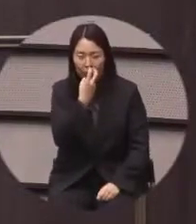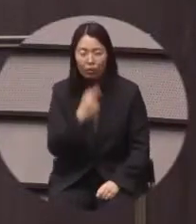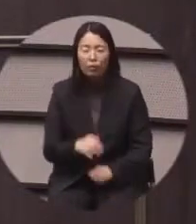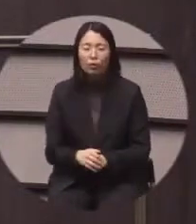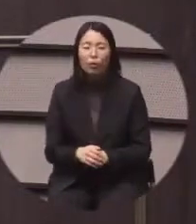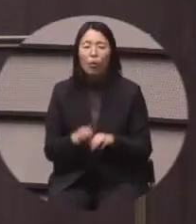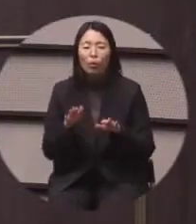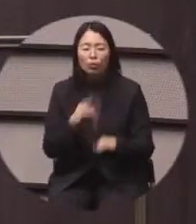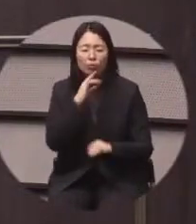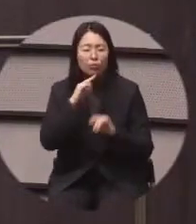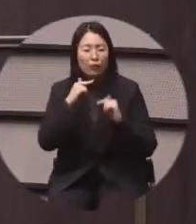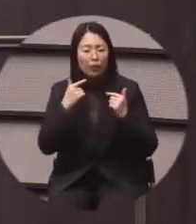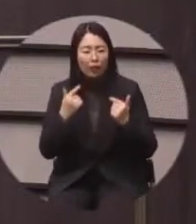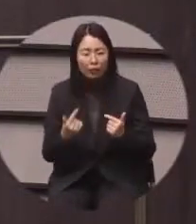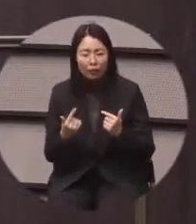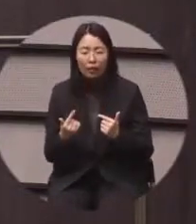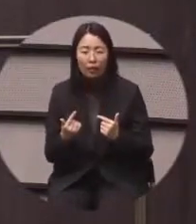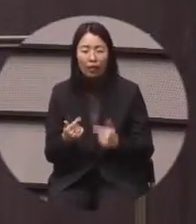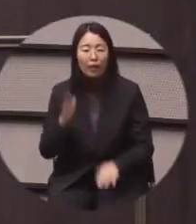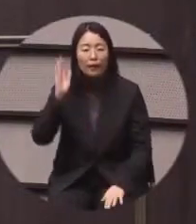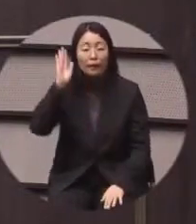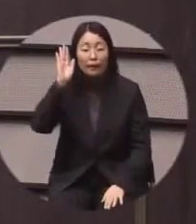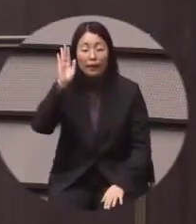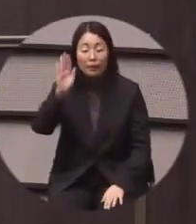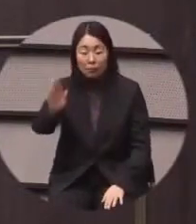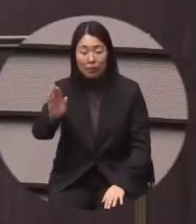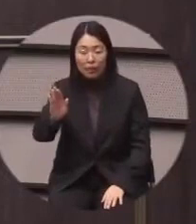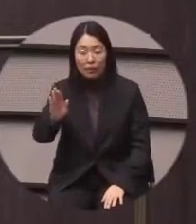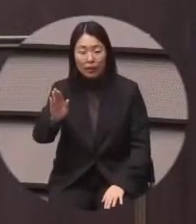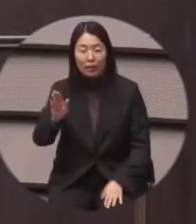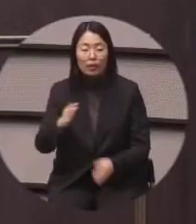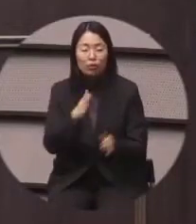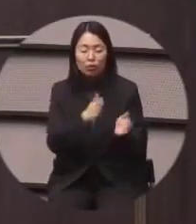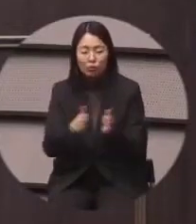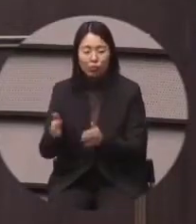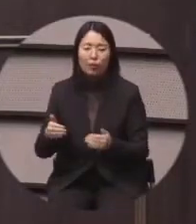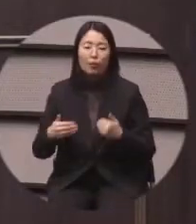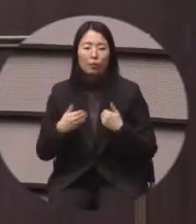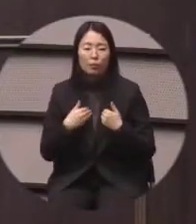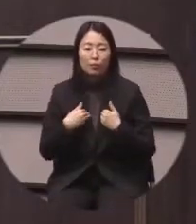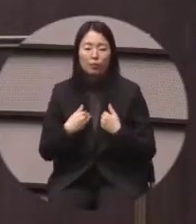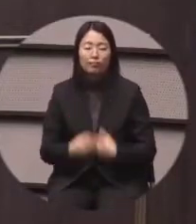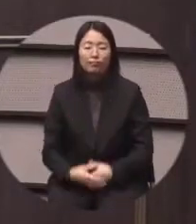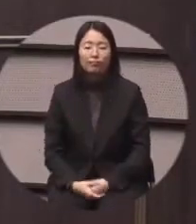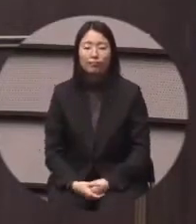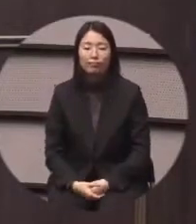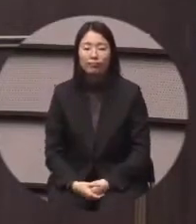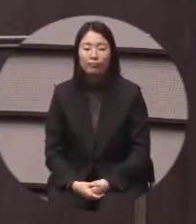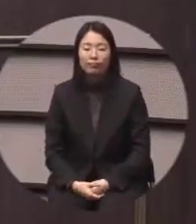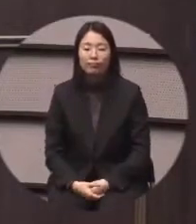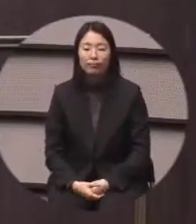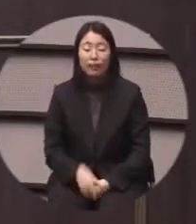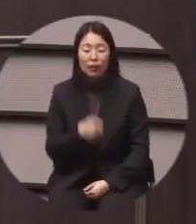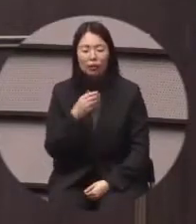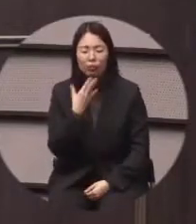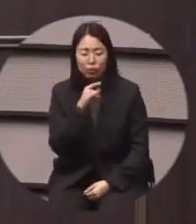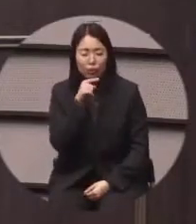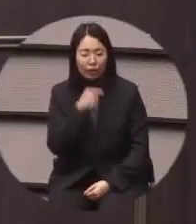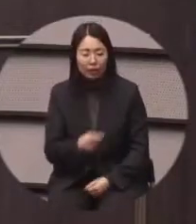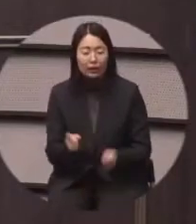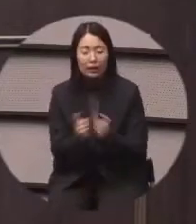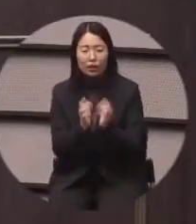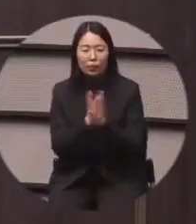당장 오늘뿐만이 아닌 내일을 내다보고 준비하자는 것입니다. 물론 이 또한 사람이 하는 일이며 모든